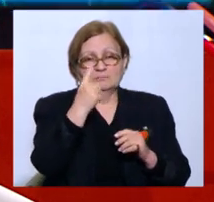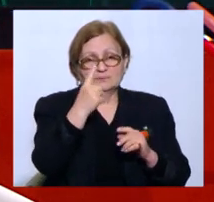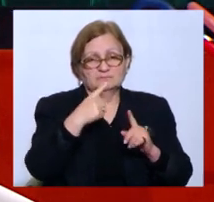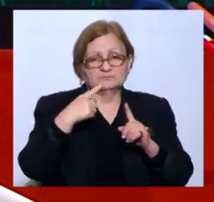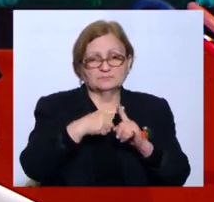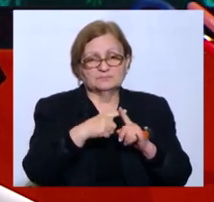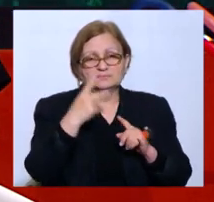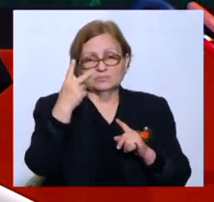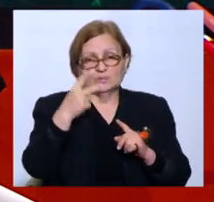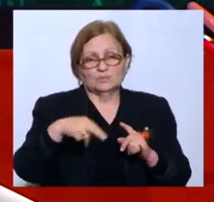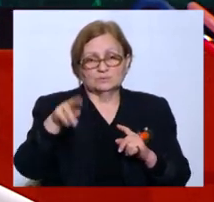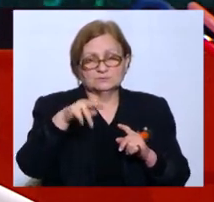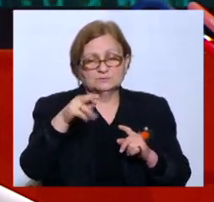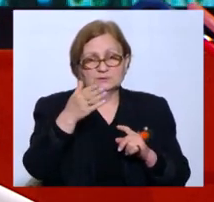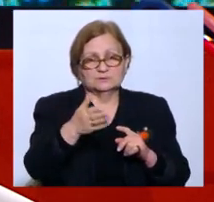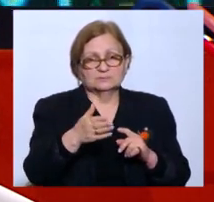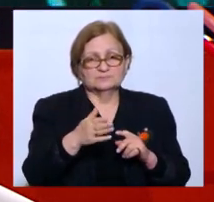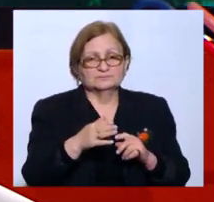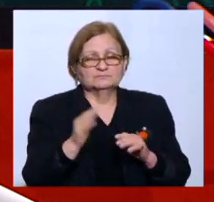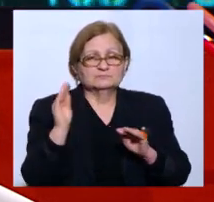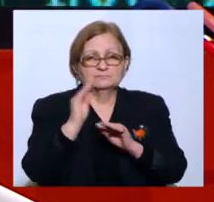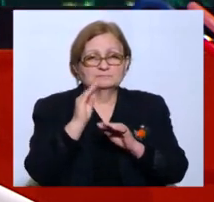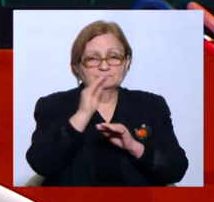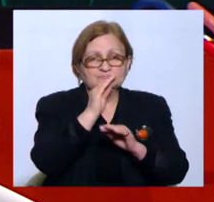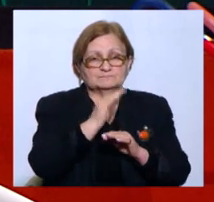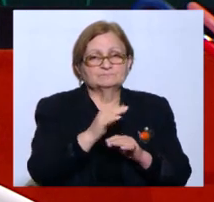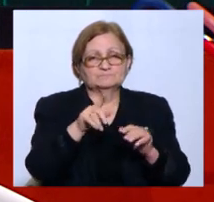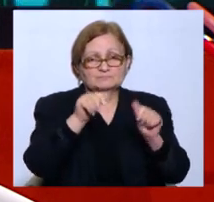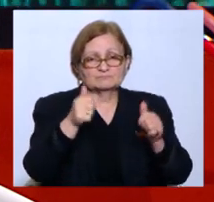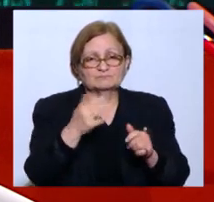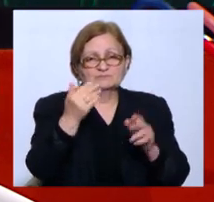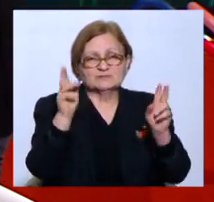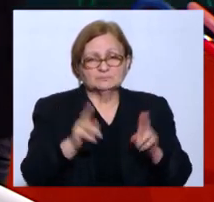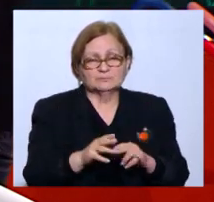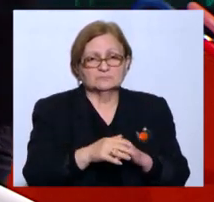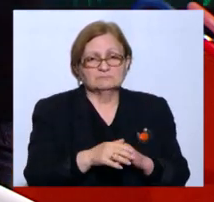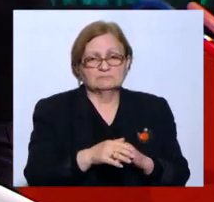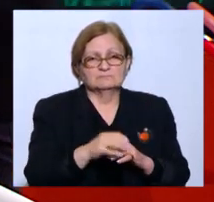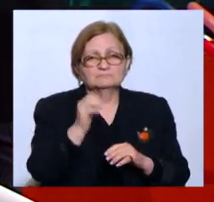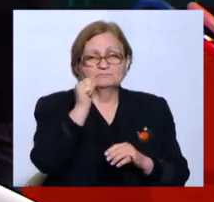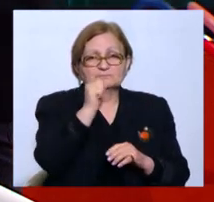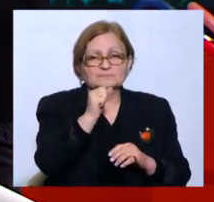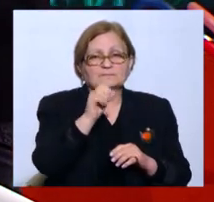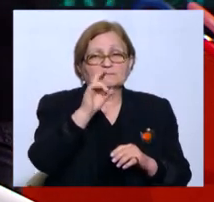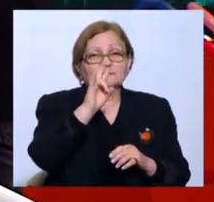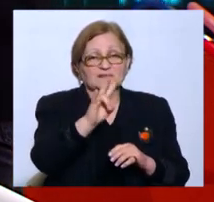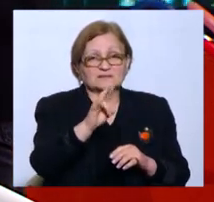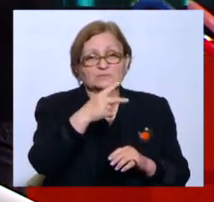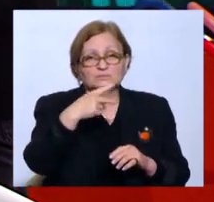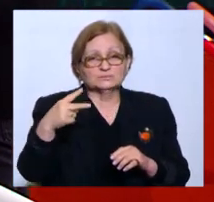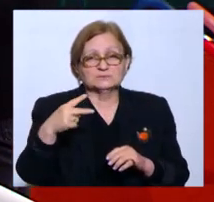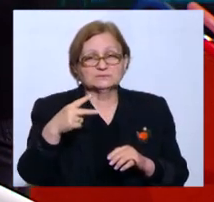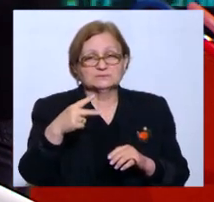2D. ჩვენ ხო ვიცით არითმეტიკული პროგრესიის ზოგადი წევრის ფორმულა არის რომ AN